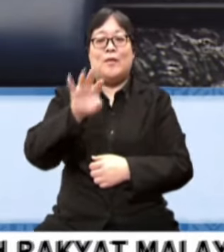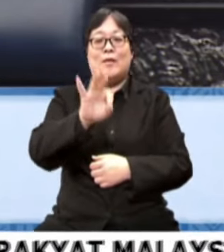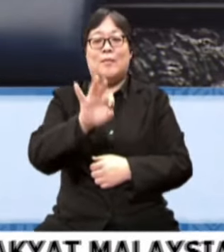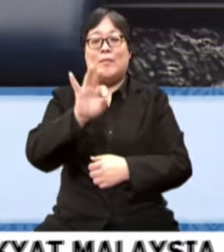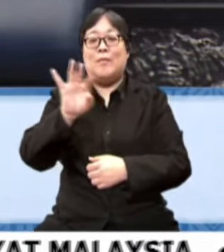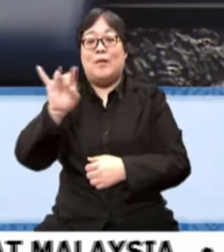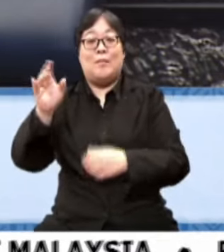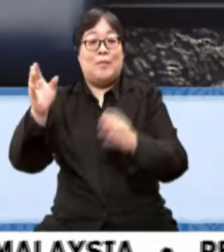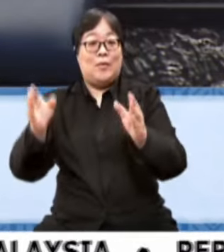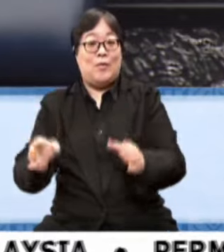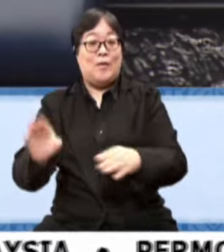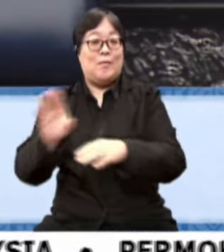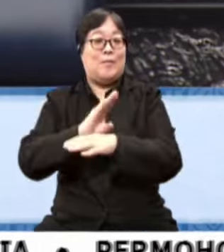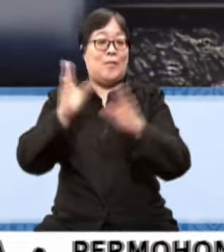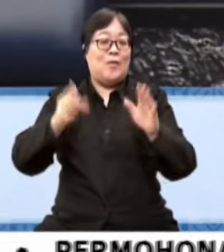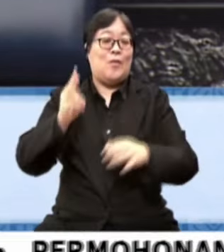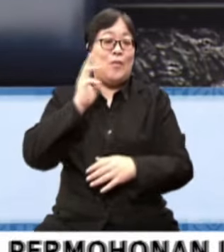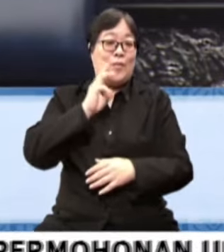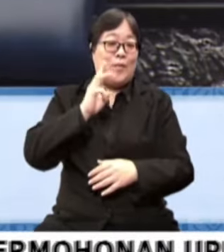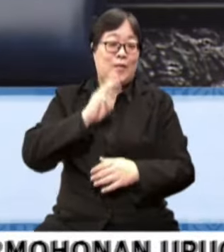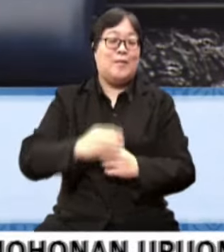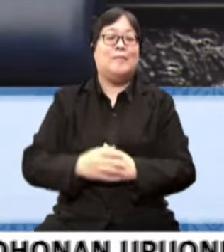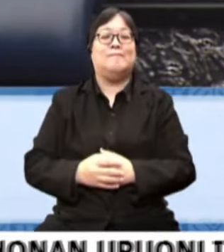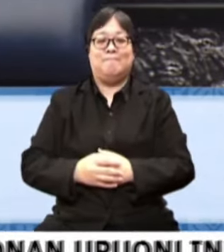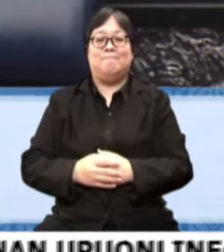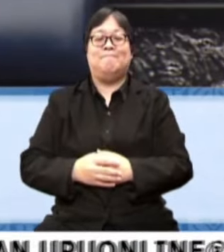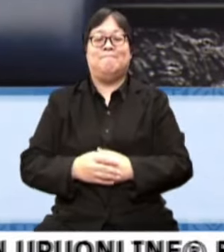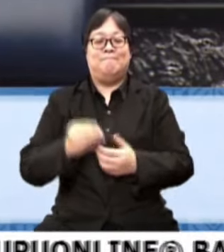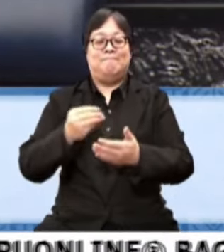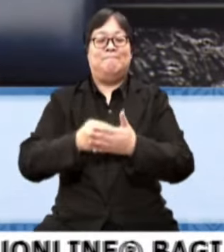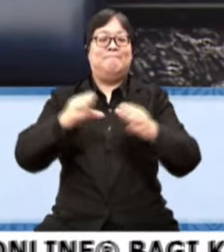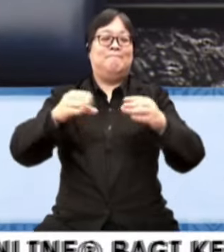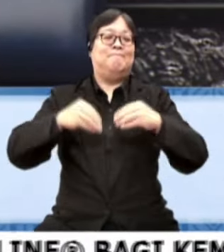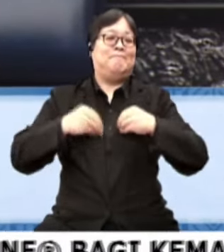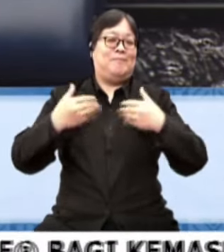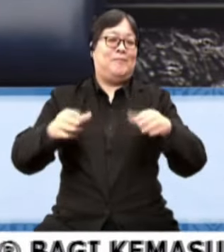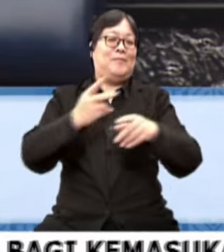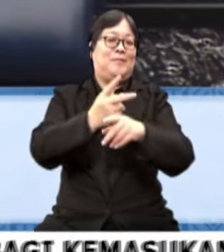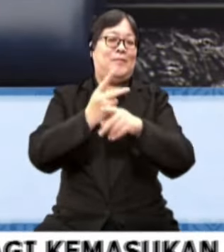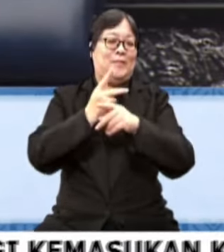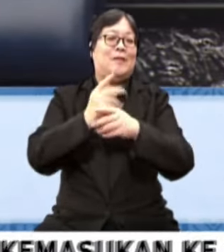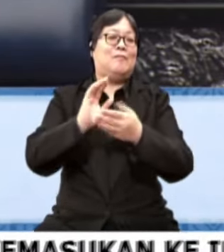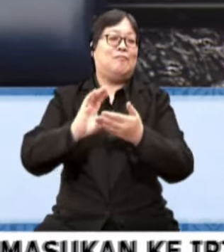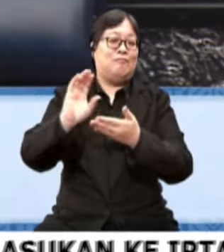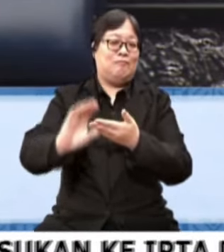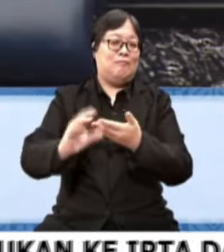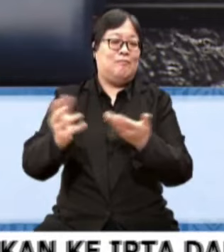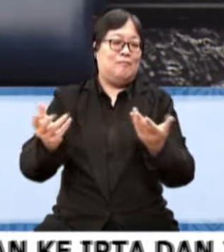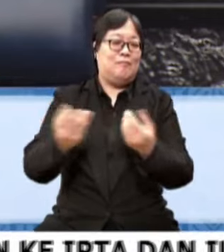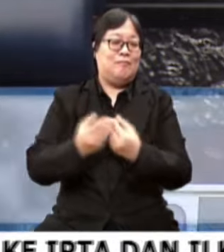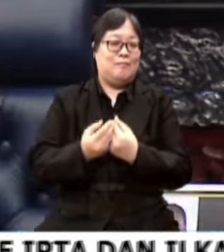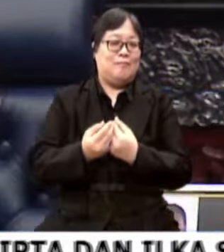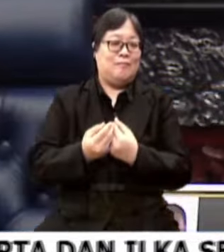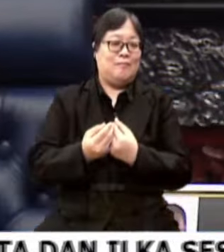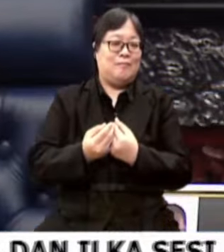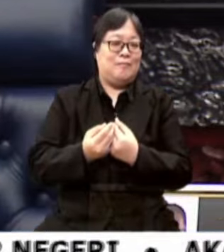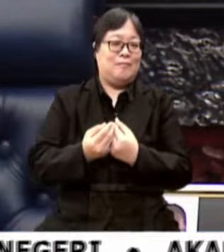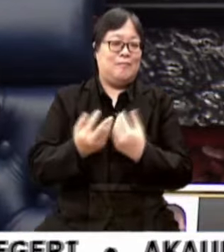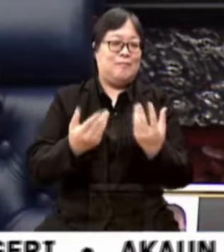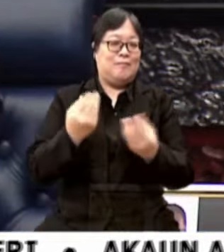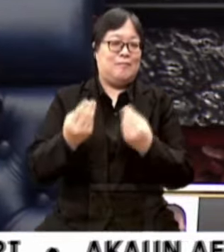292.998 orang Usahawan wanita telah menerima pembiayaan dengan nilai peruntukan sebanyak Ringgit